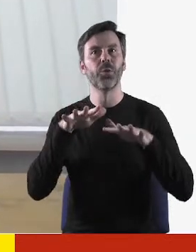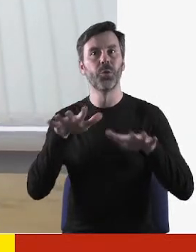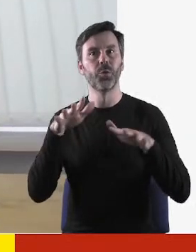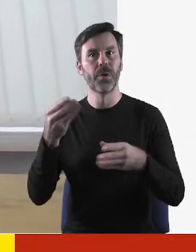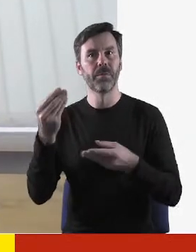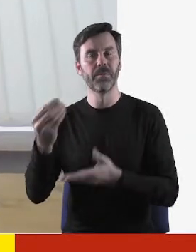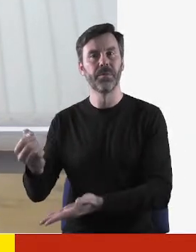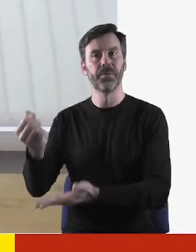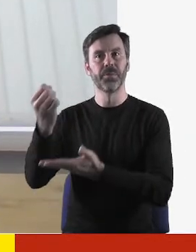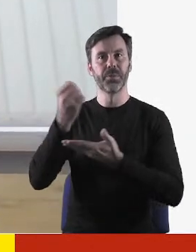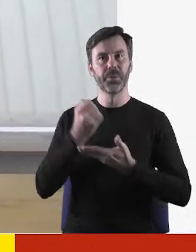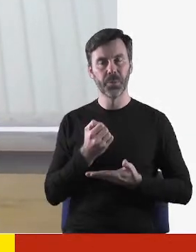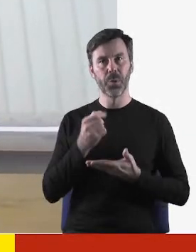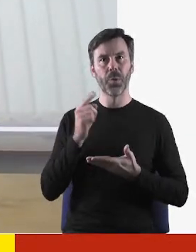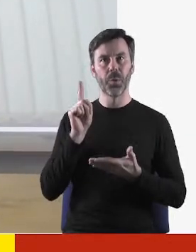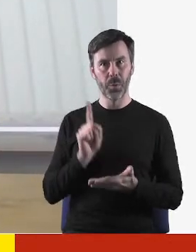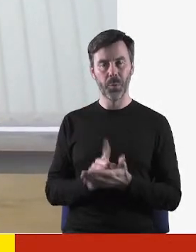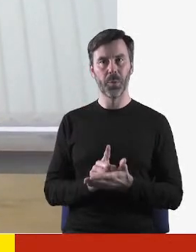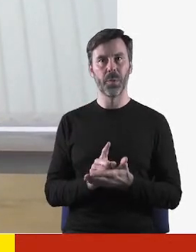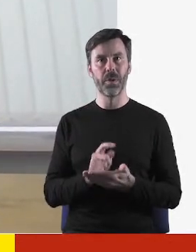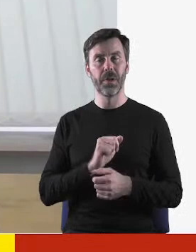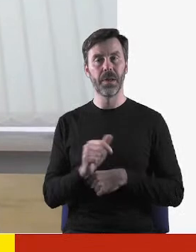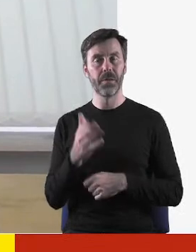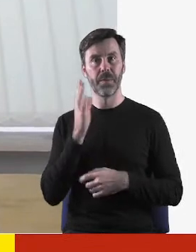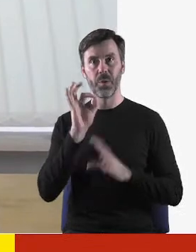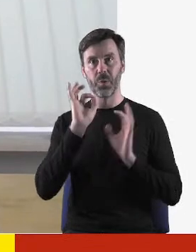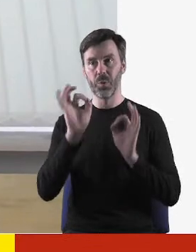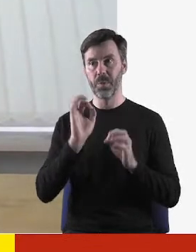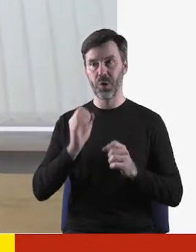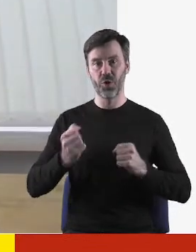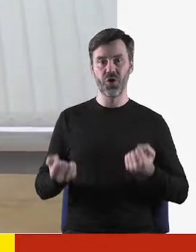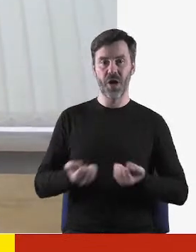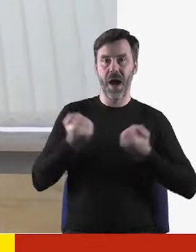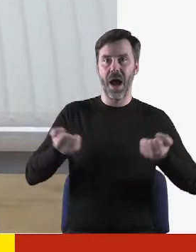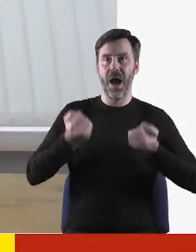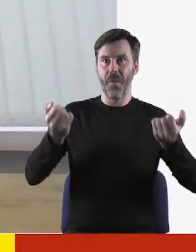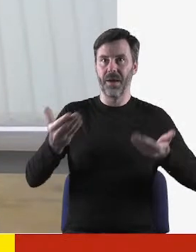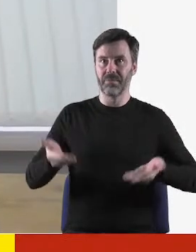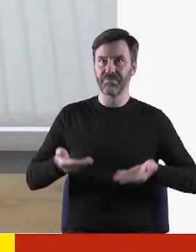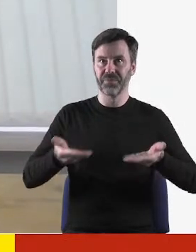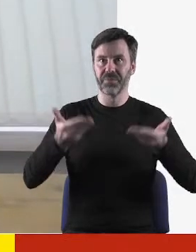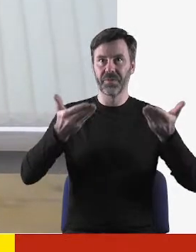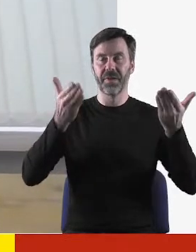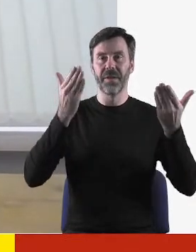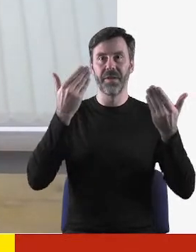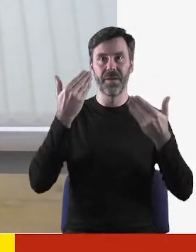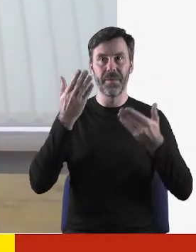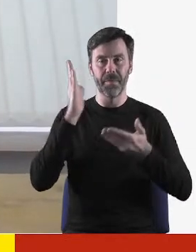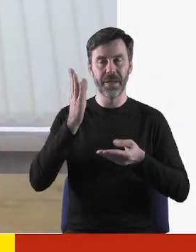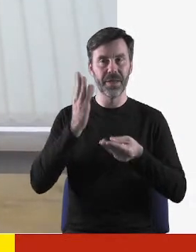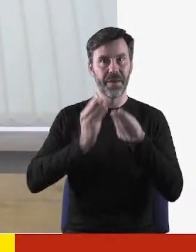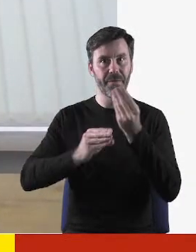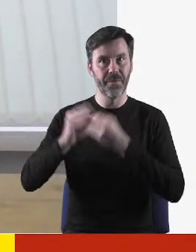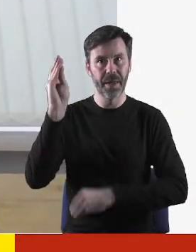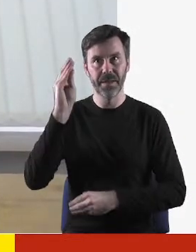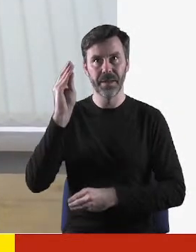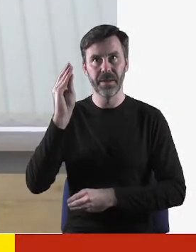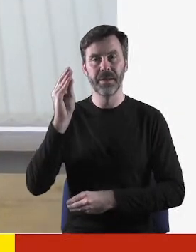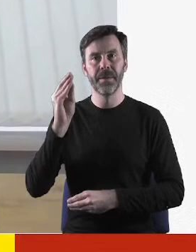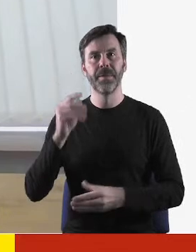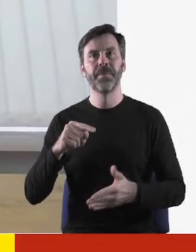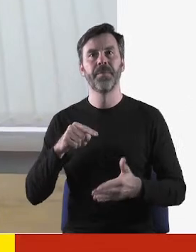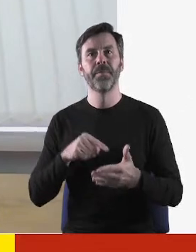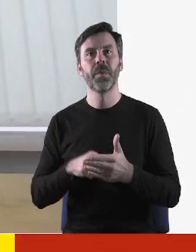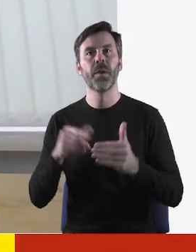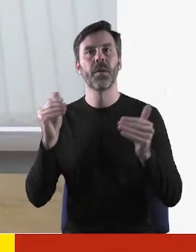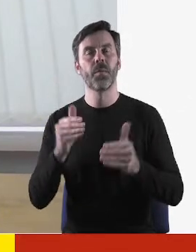te działania znakomicie poprawi. To możliwość przede wszystkim poprawienia